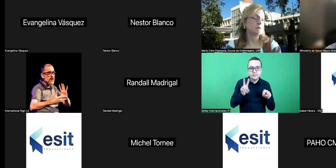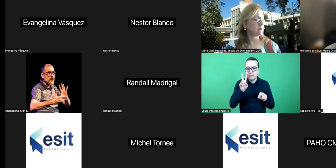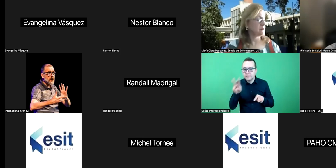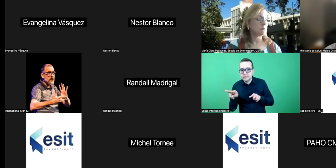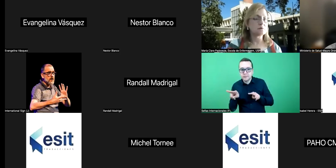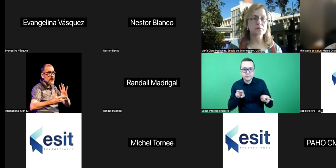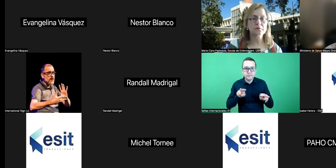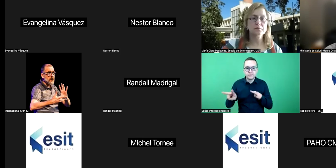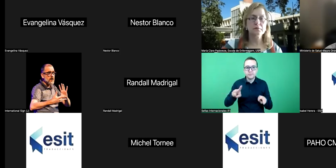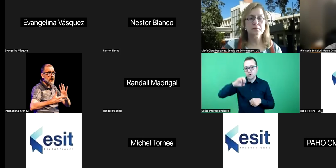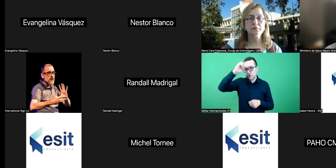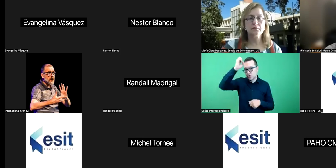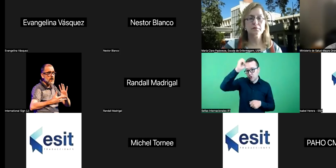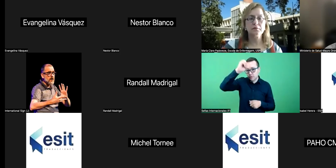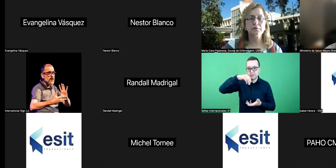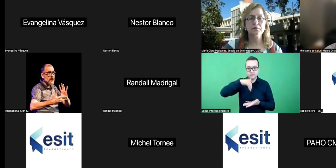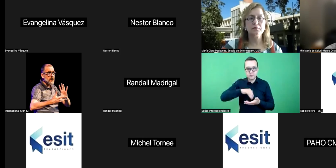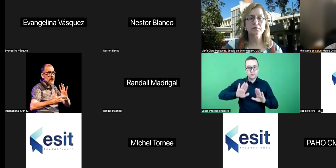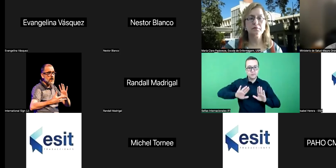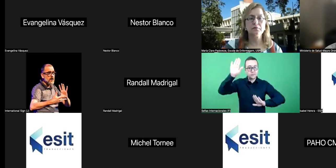écouter différents avis